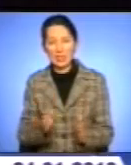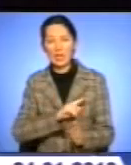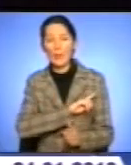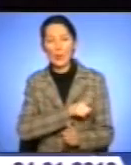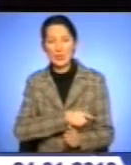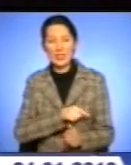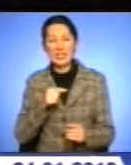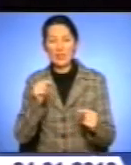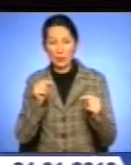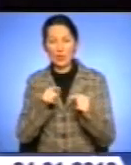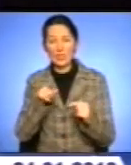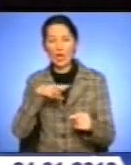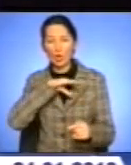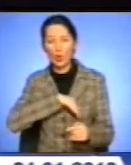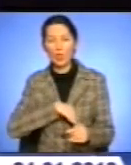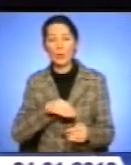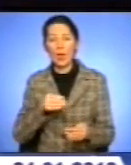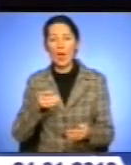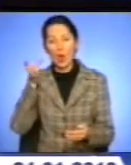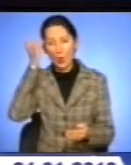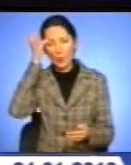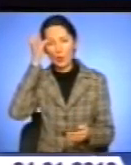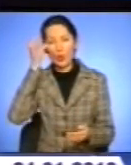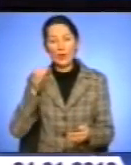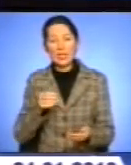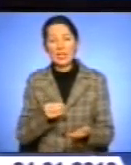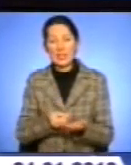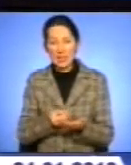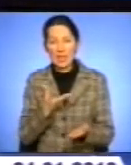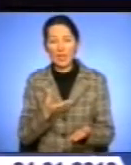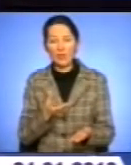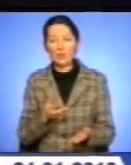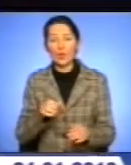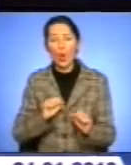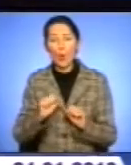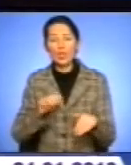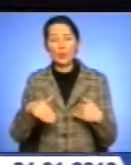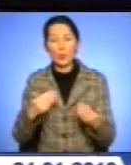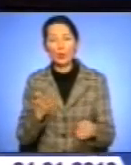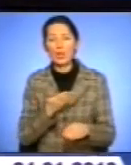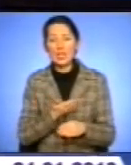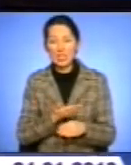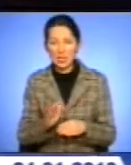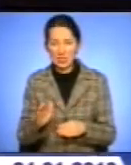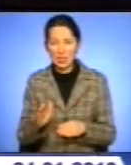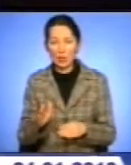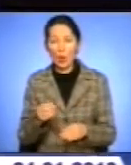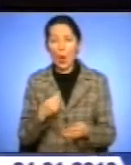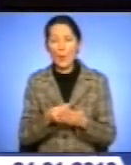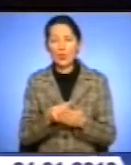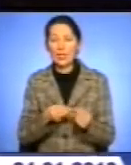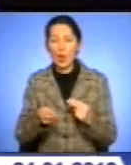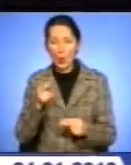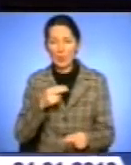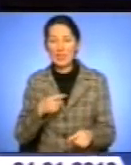Кабінет міністрів України не готує підвищення тарифів на послуги ЖКГ. Про це заявив прем'єр-міністр Микола Азаров. За його словами,